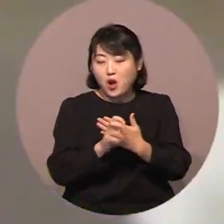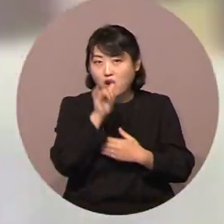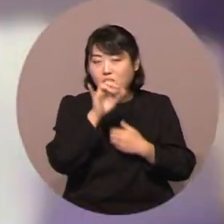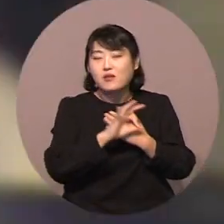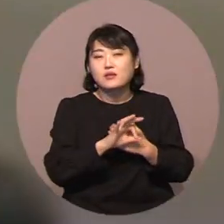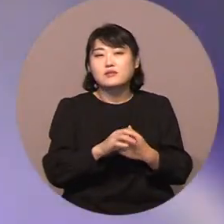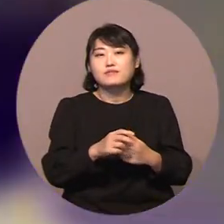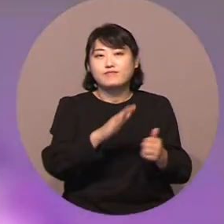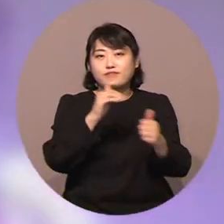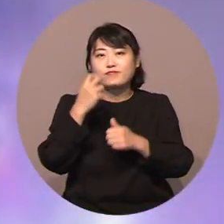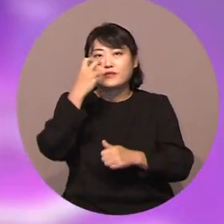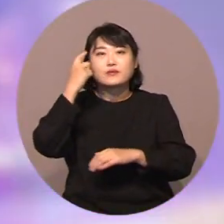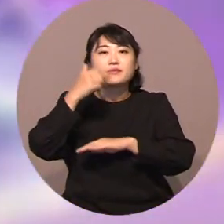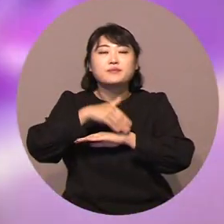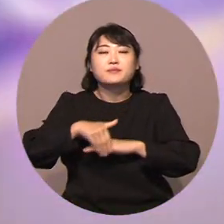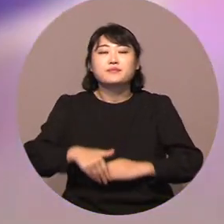절차를 진행할 예정입니다